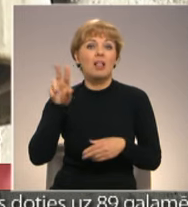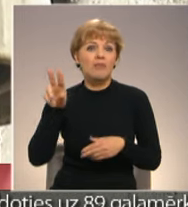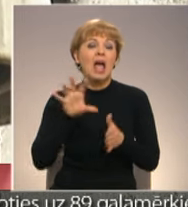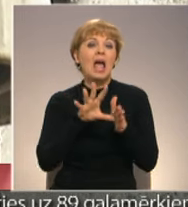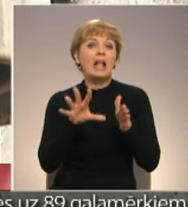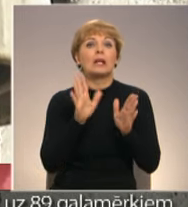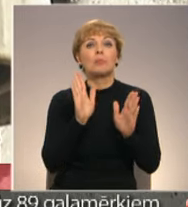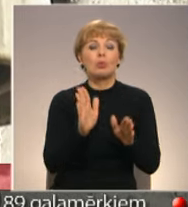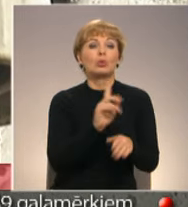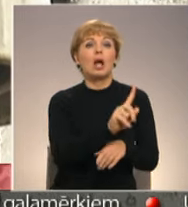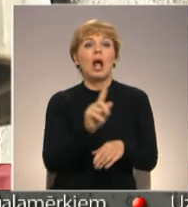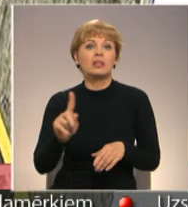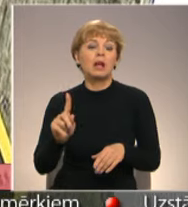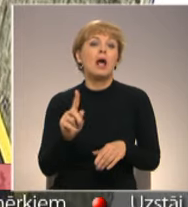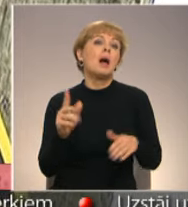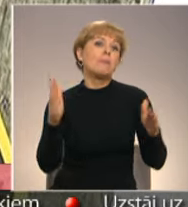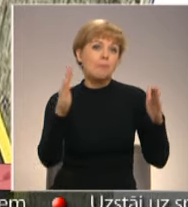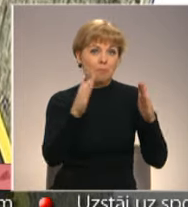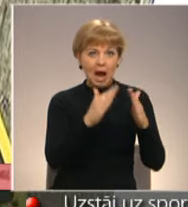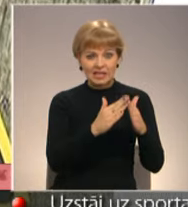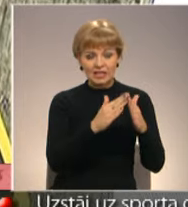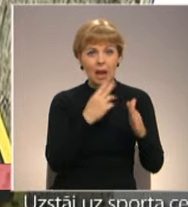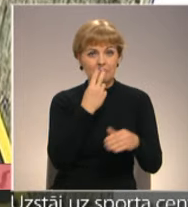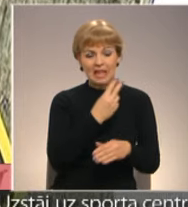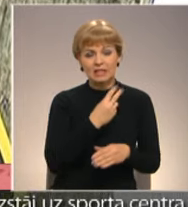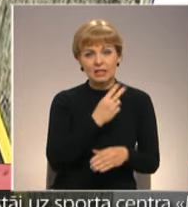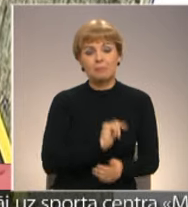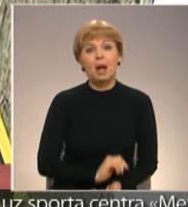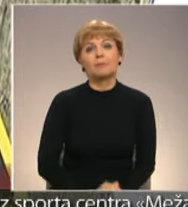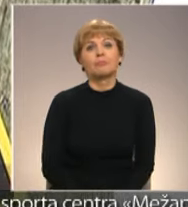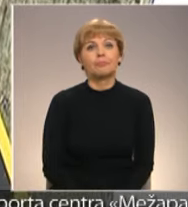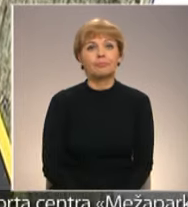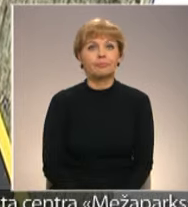elektrība būtu katrā mājasaimniecībā. Elīna Lapiņa, Mārtiņš Balka, Vidzemes televīzija.